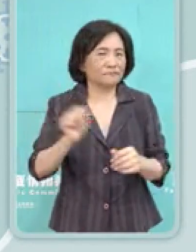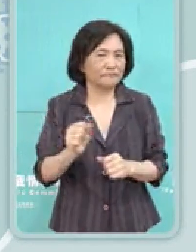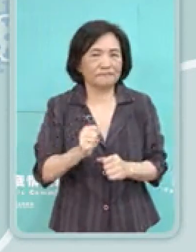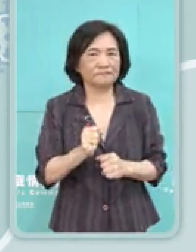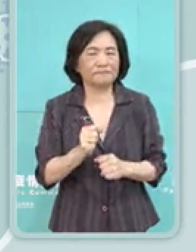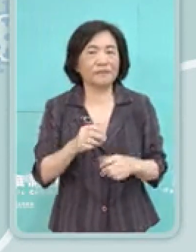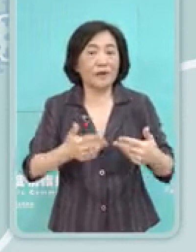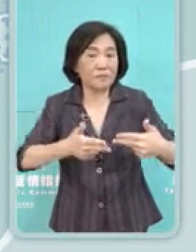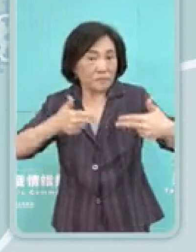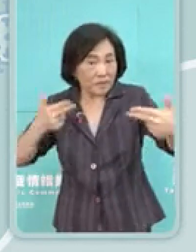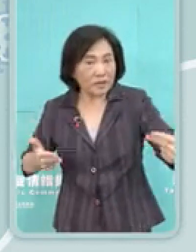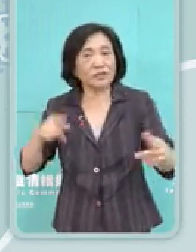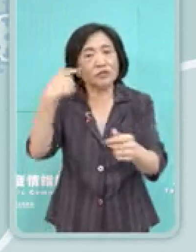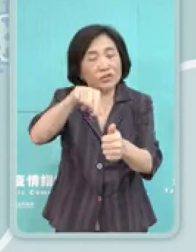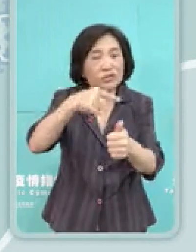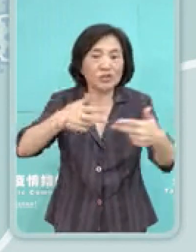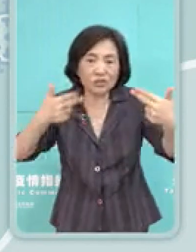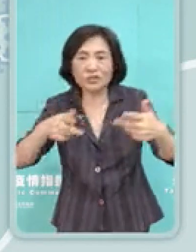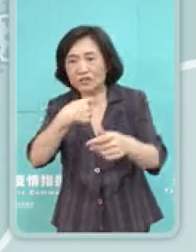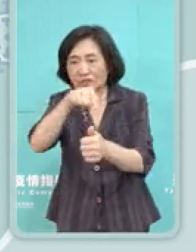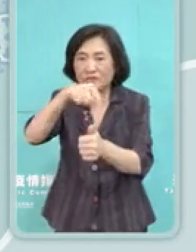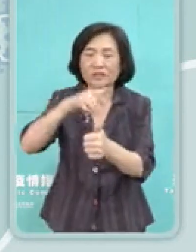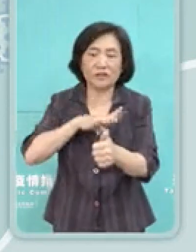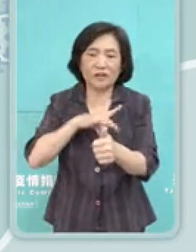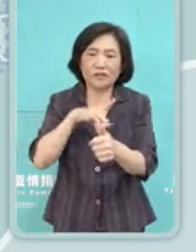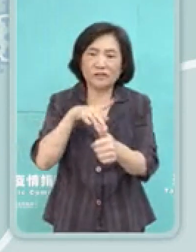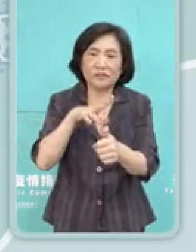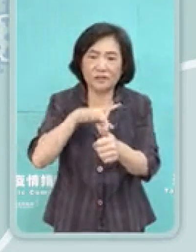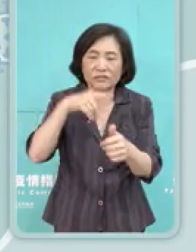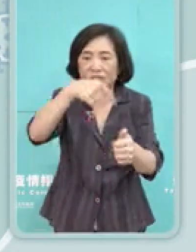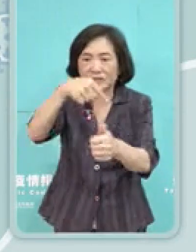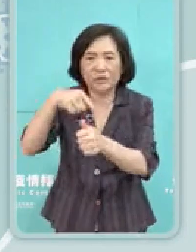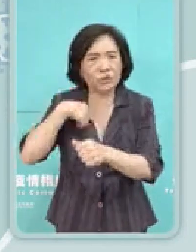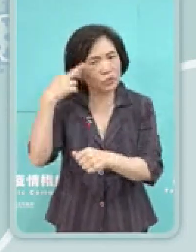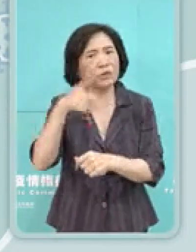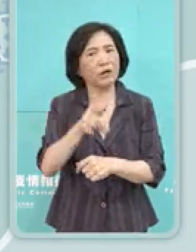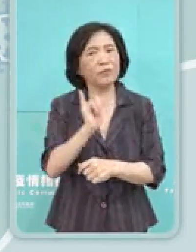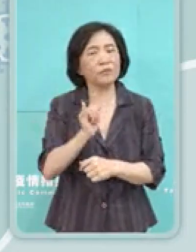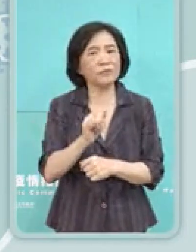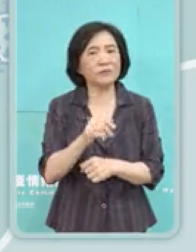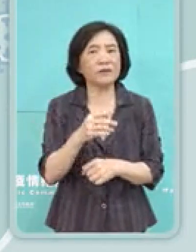学也不是坏事的那另外一个平常